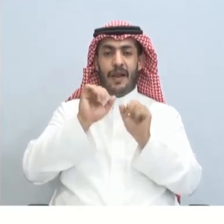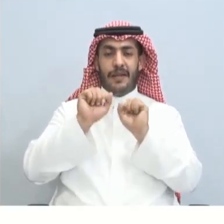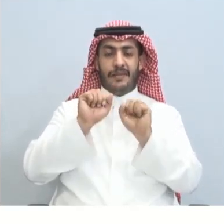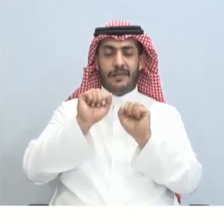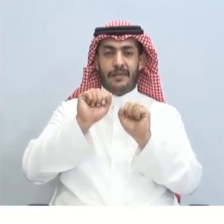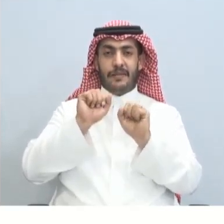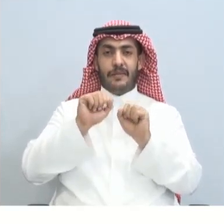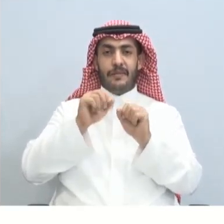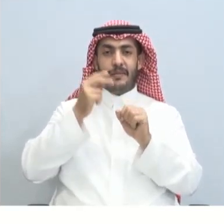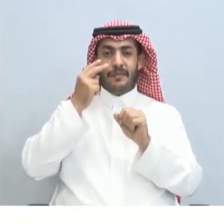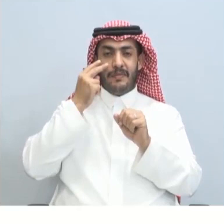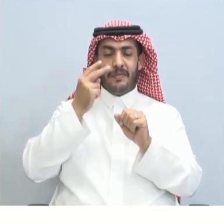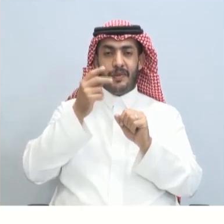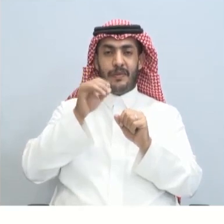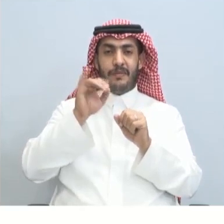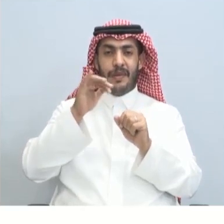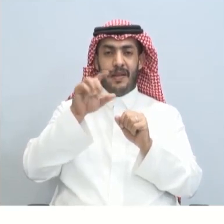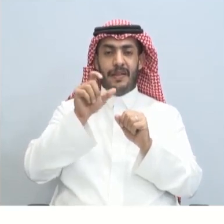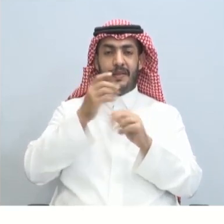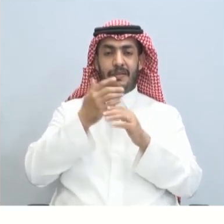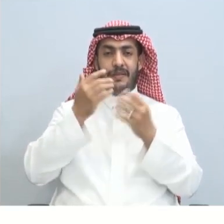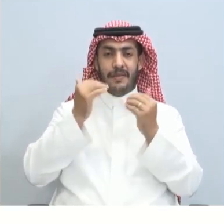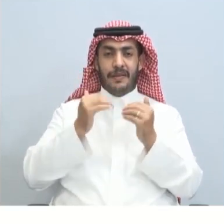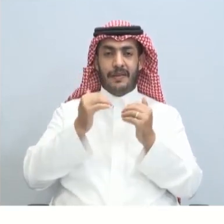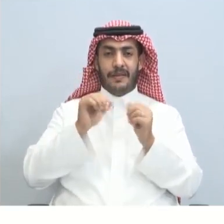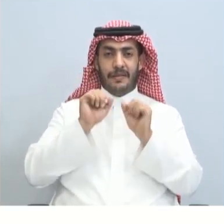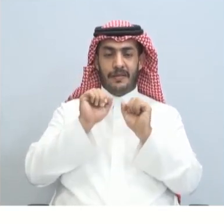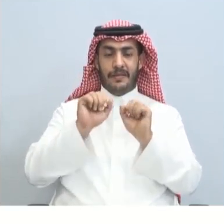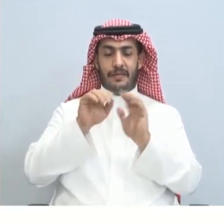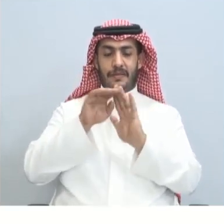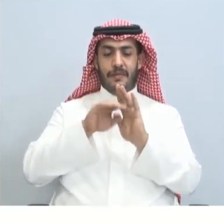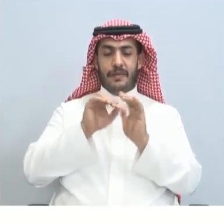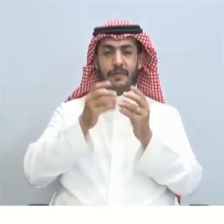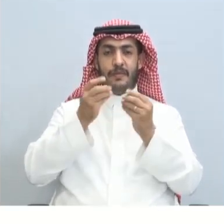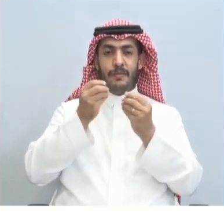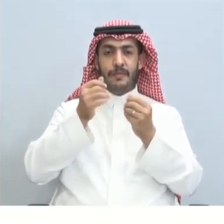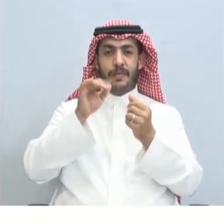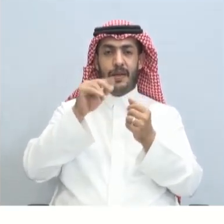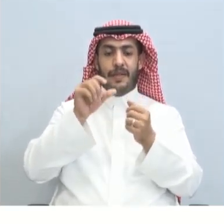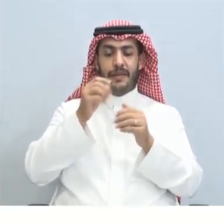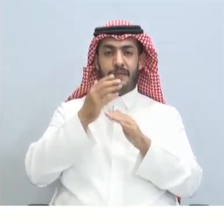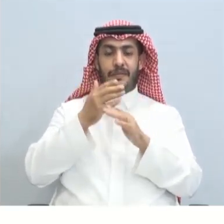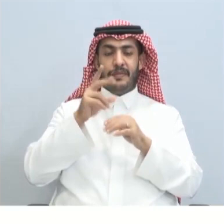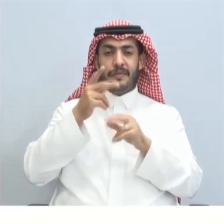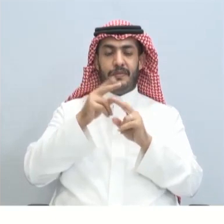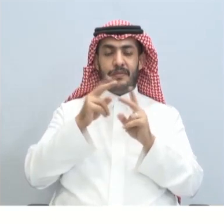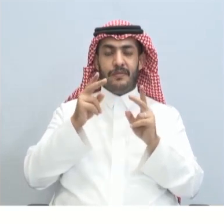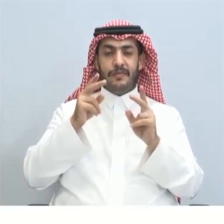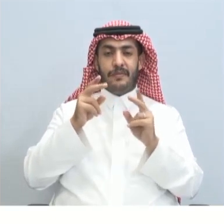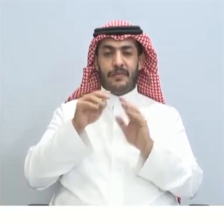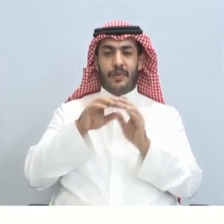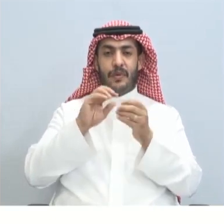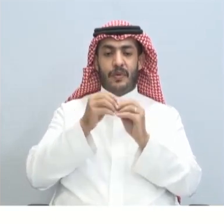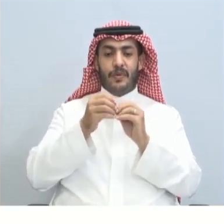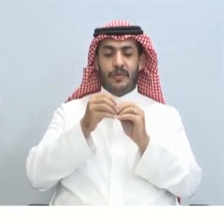الخصائص الملاحظه في المعدن ولكنه اقل الخصائص في تعرف المعادن وتطرقنا الى نوعين من